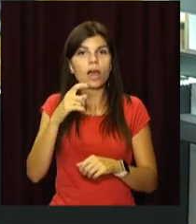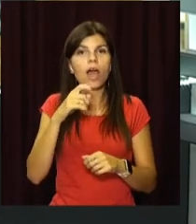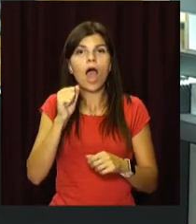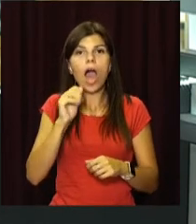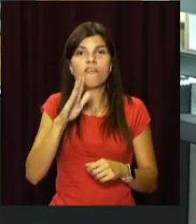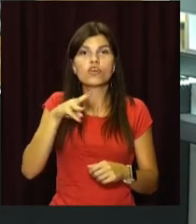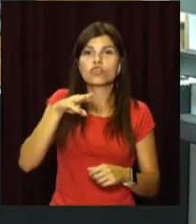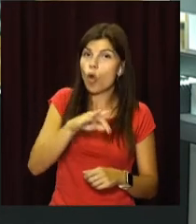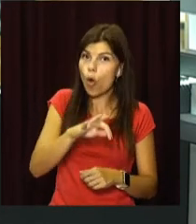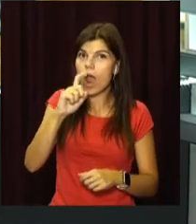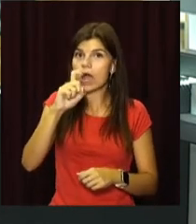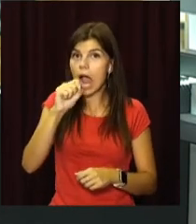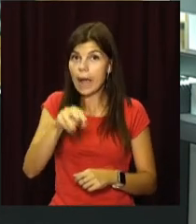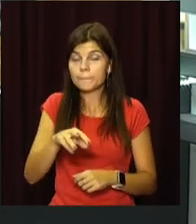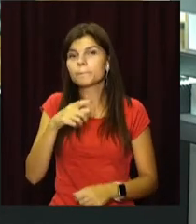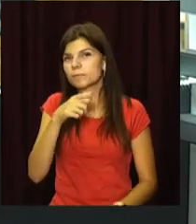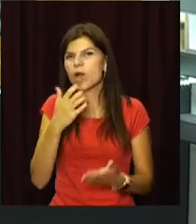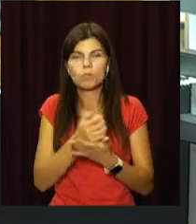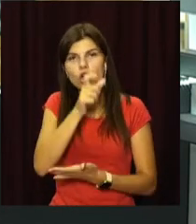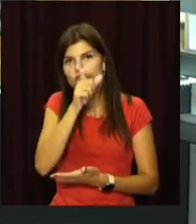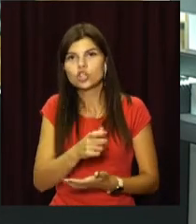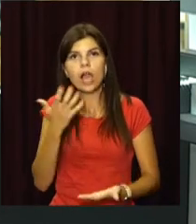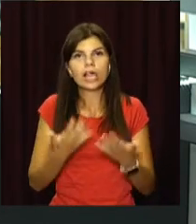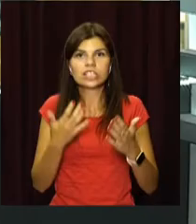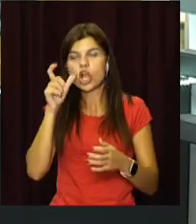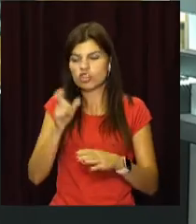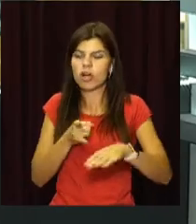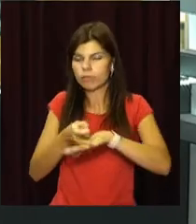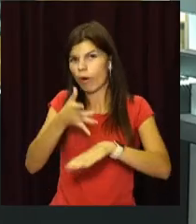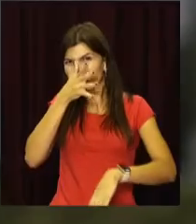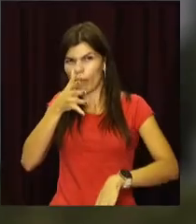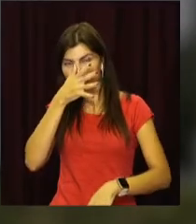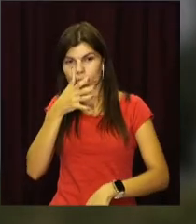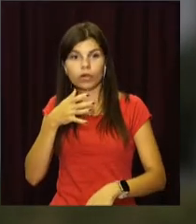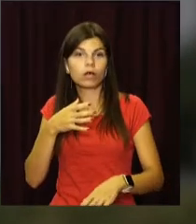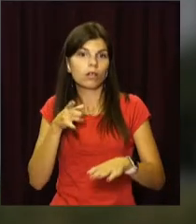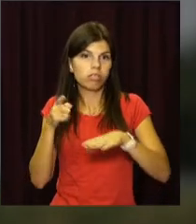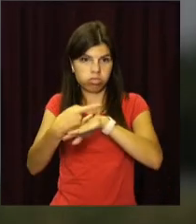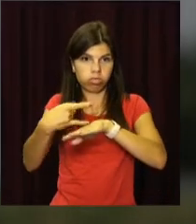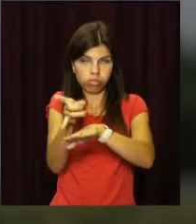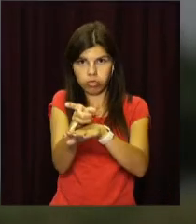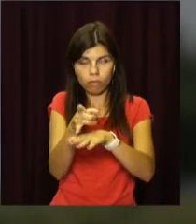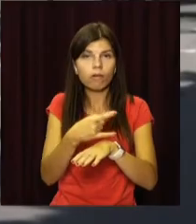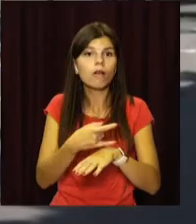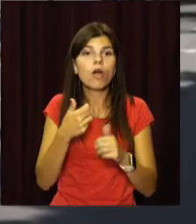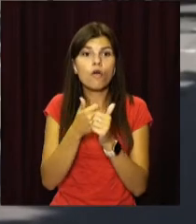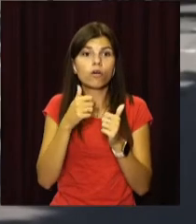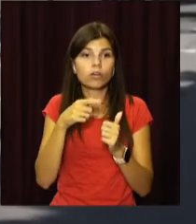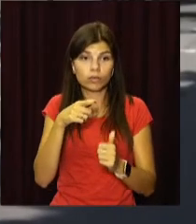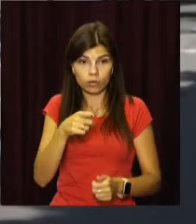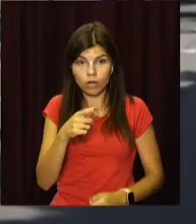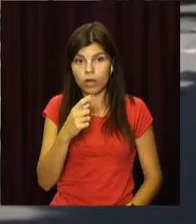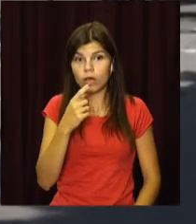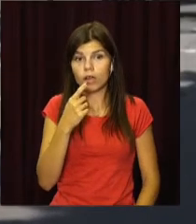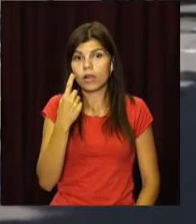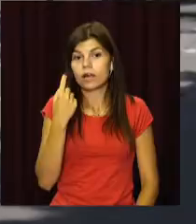вигадали незвичний спосіб боротьби з недобросовісними паркувальниками. Вздовж газонів поблизу центрального мосту виклали один